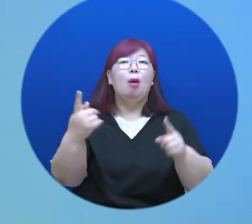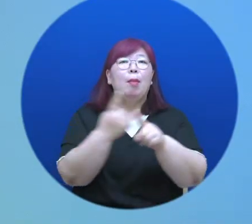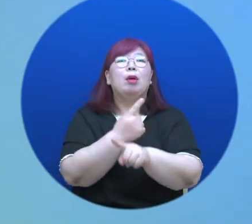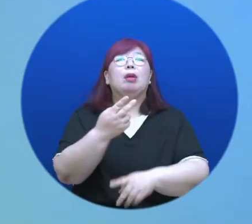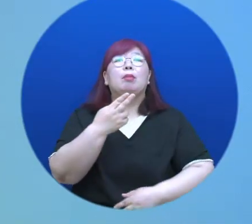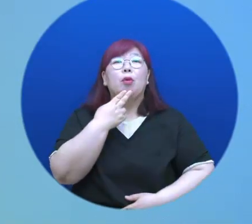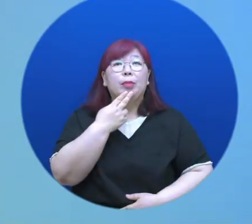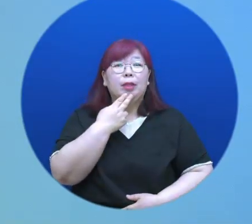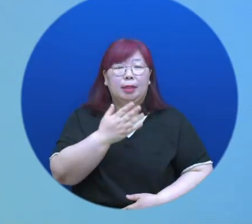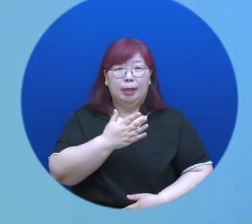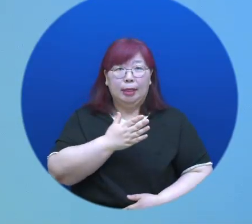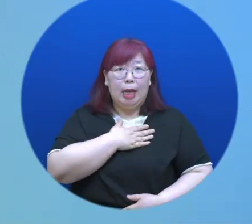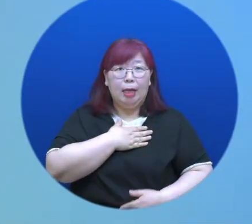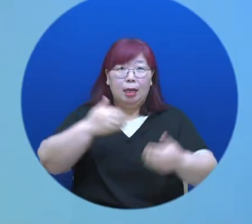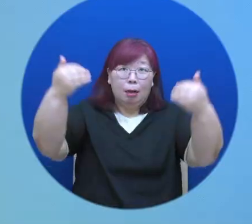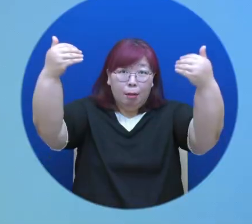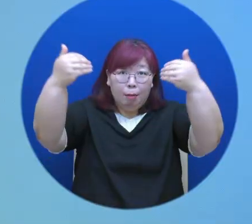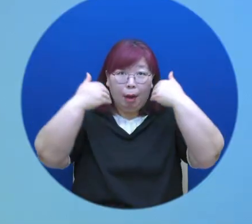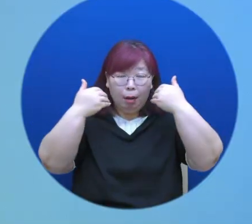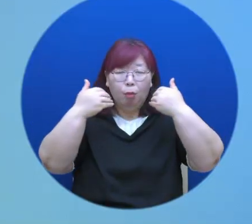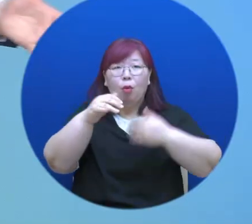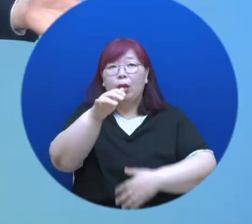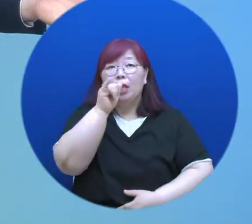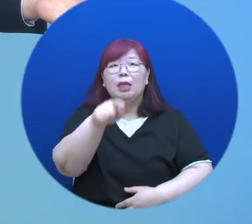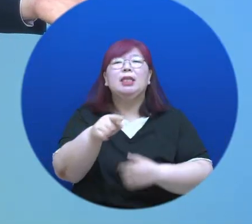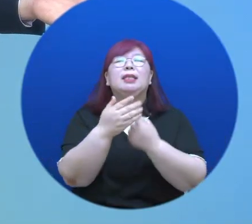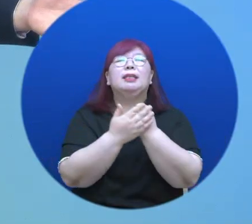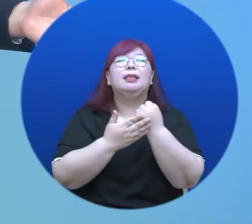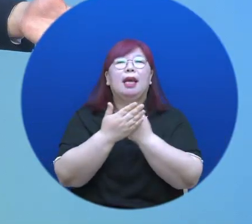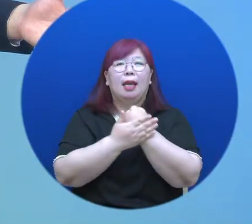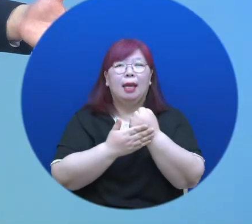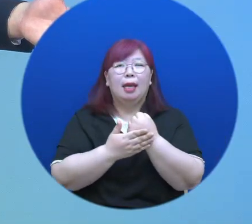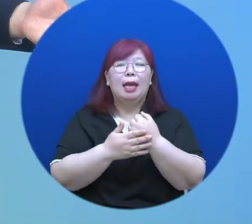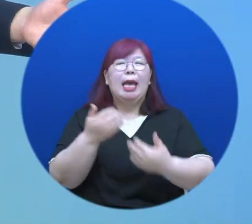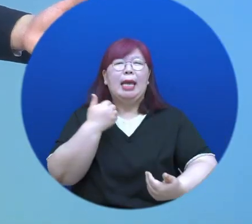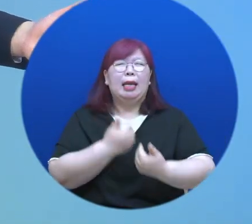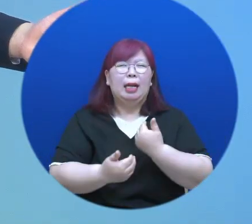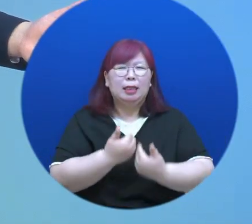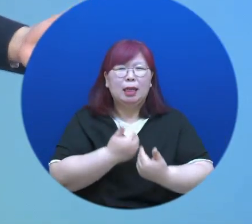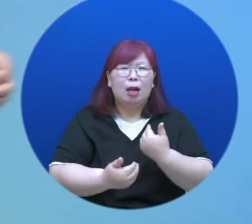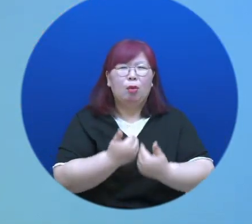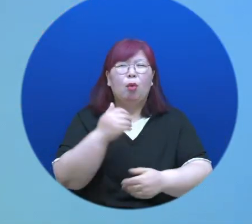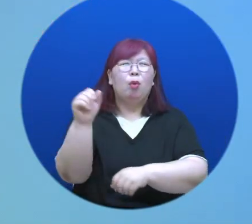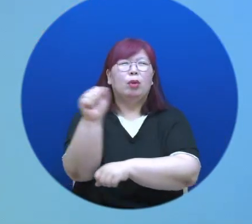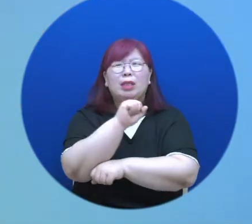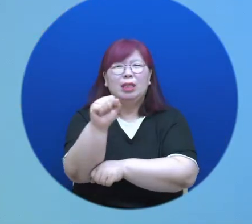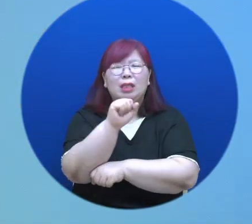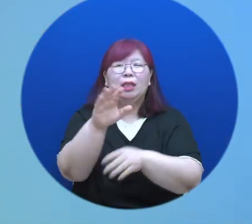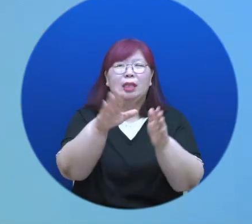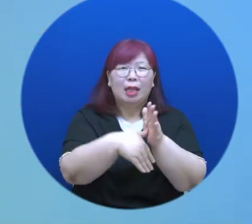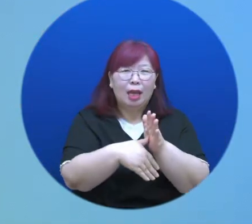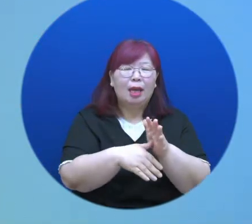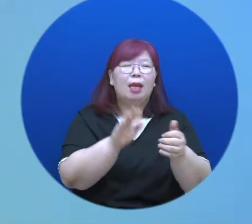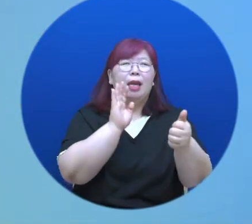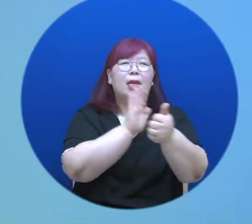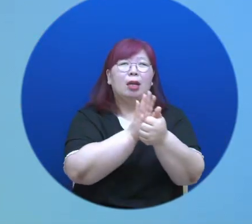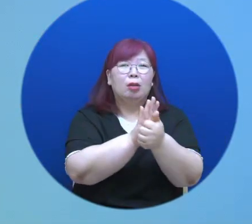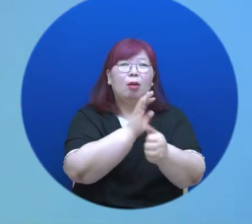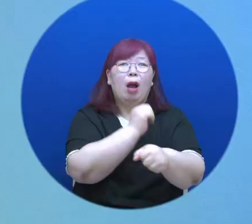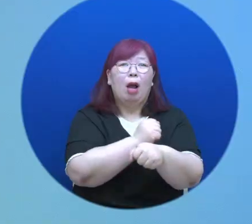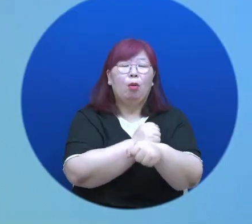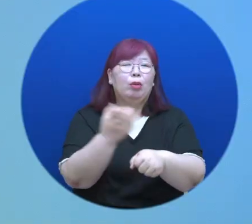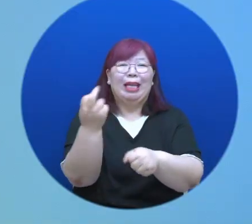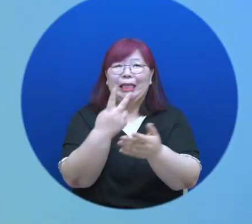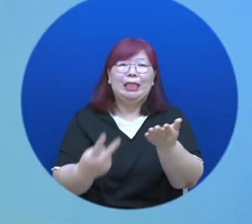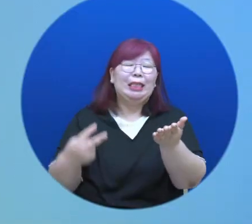변함없이 나를 보고 계신 그 은혜. 갈등하고 흔들릴 때 격려하여